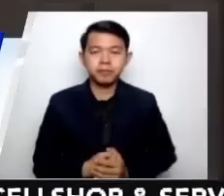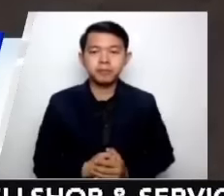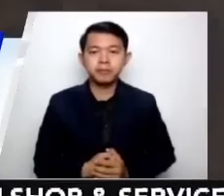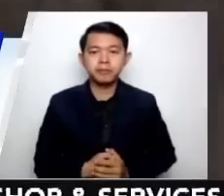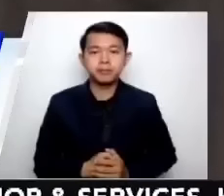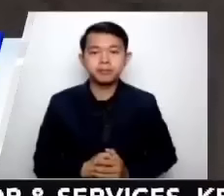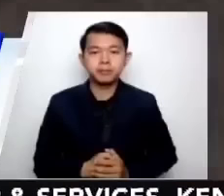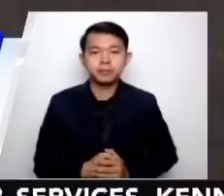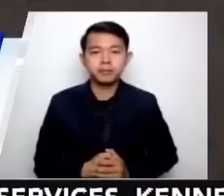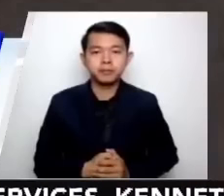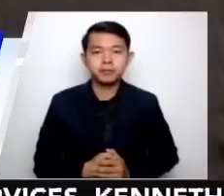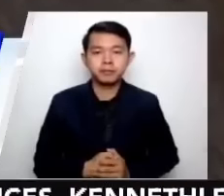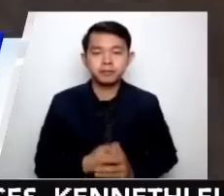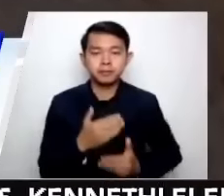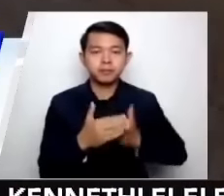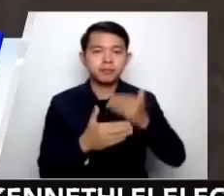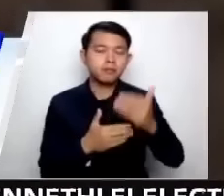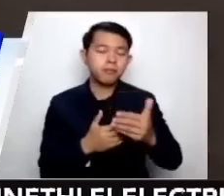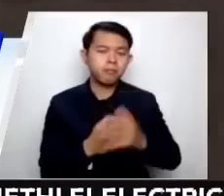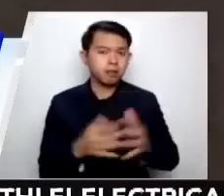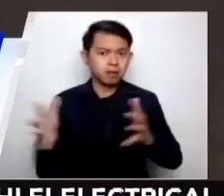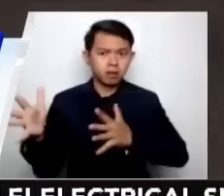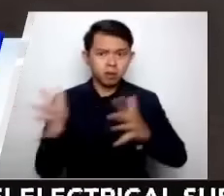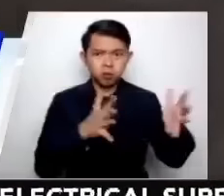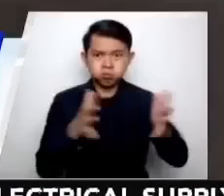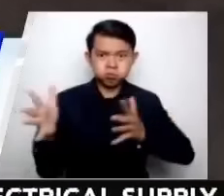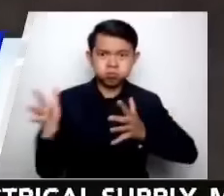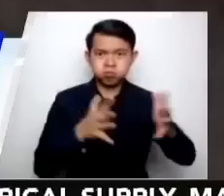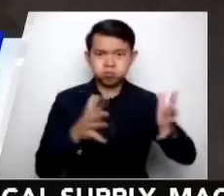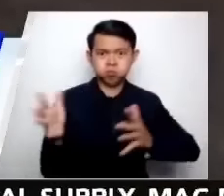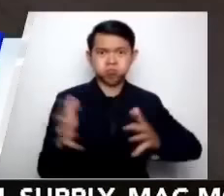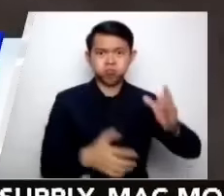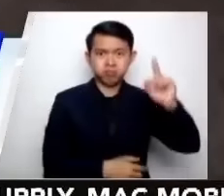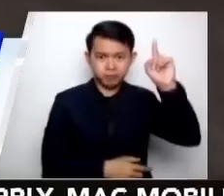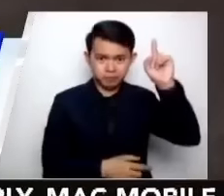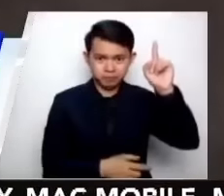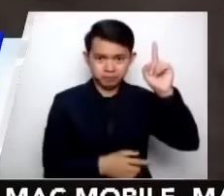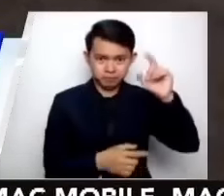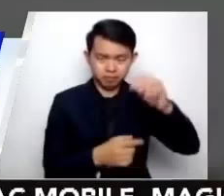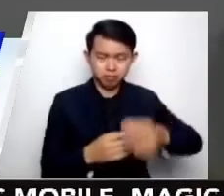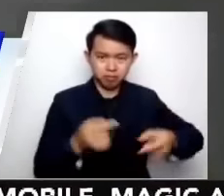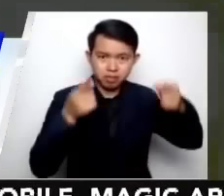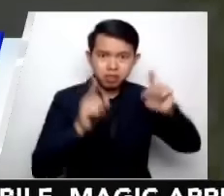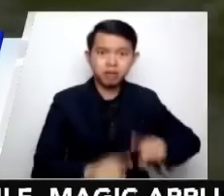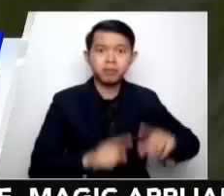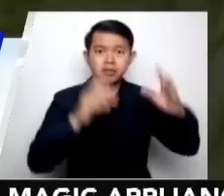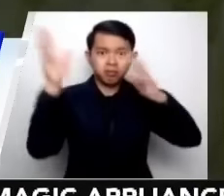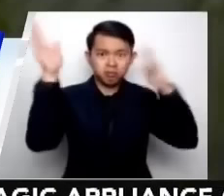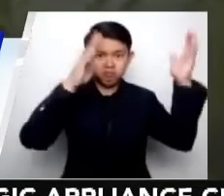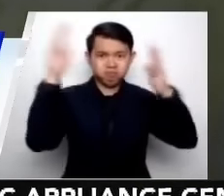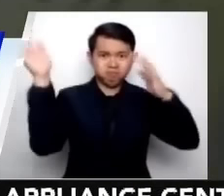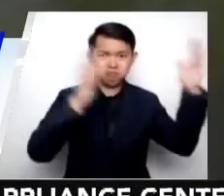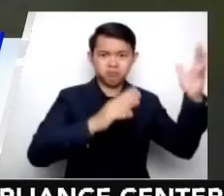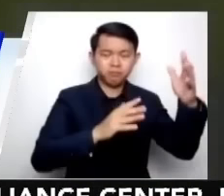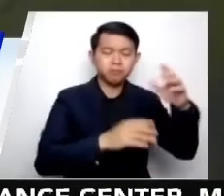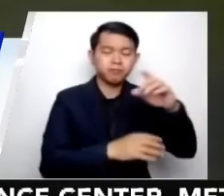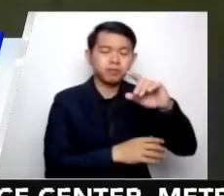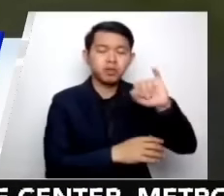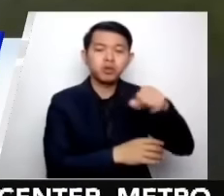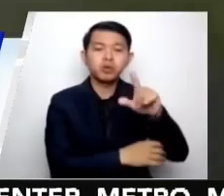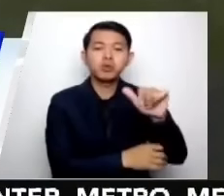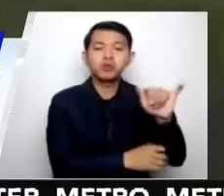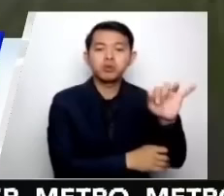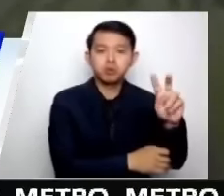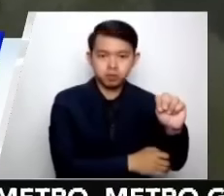Ganito katindi ang hampas ng hangin sa Batanes sa kasagsagan ng pananalasa ng bagyong Julian kahapon. Nakataas noon ang signal number